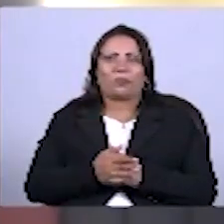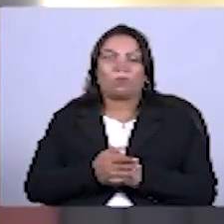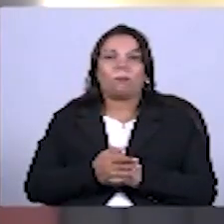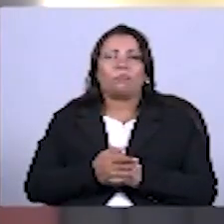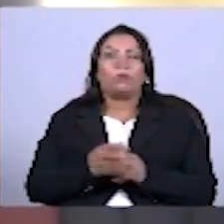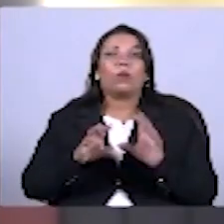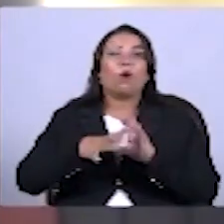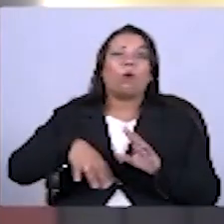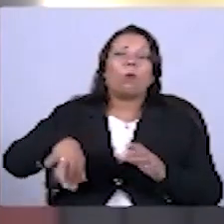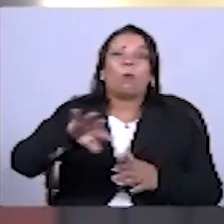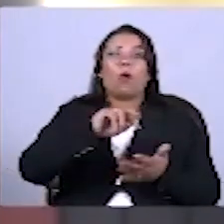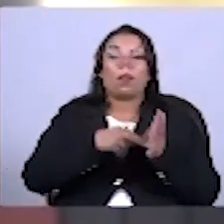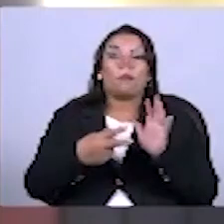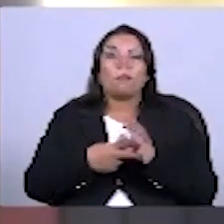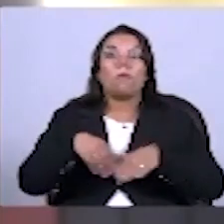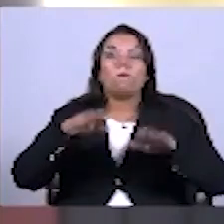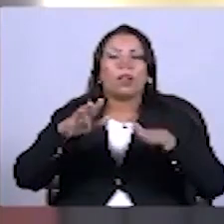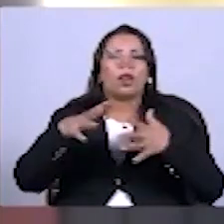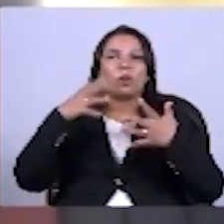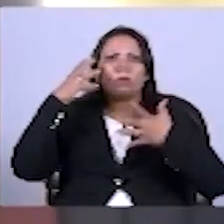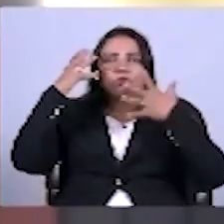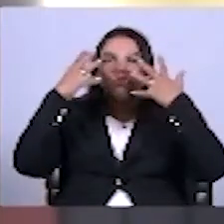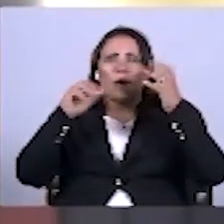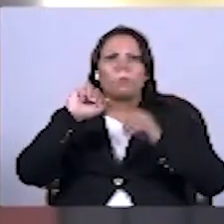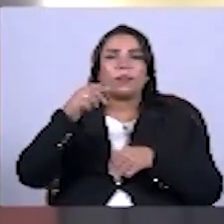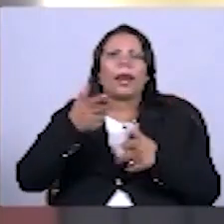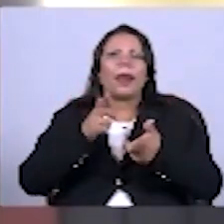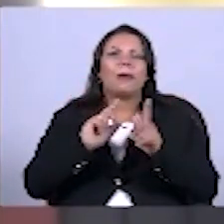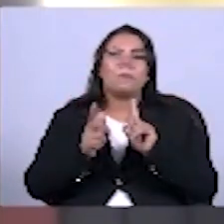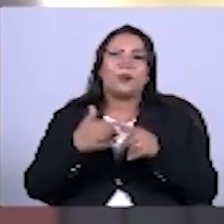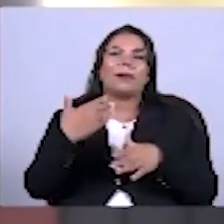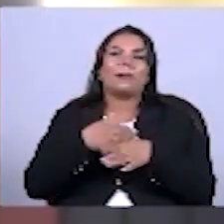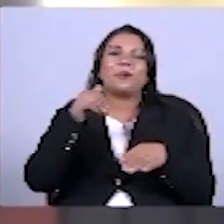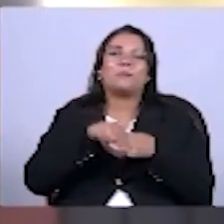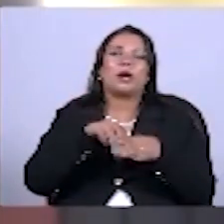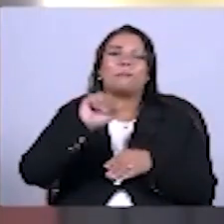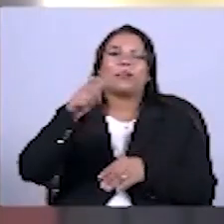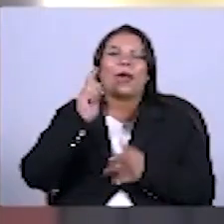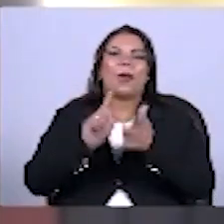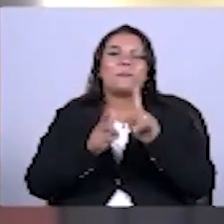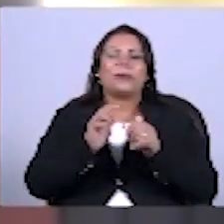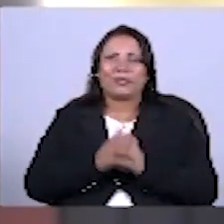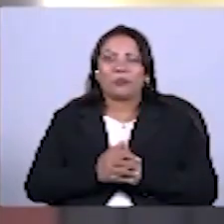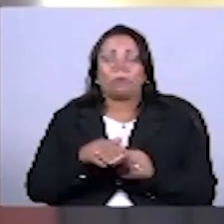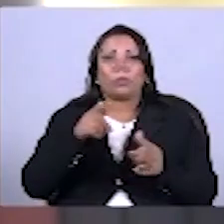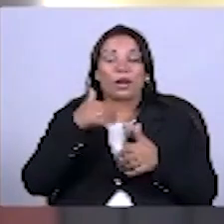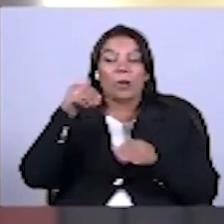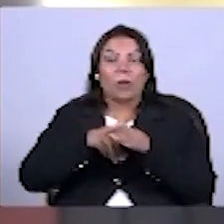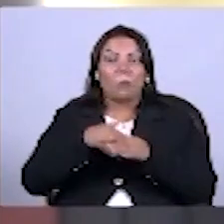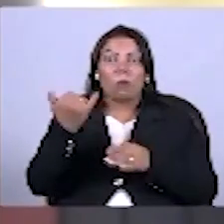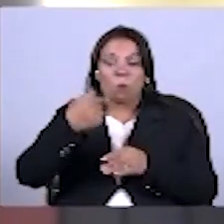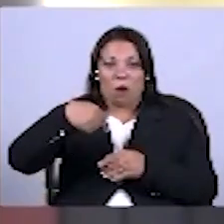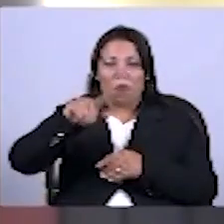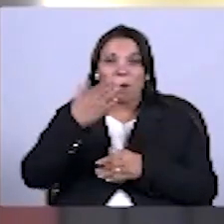يحدث كل ذلك في ظل انشغال امريكي بالانتخابات الامريكيه الانتخابات الامريكيه على الابواب وفي